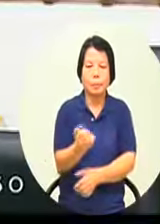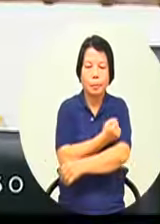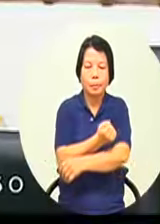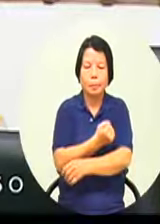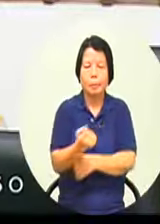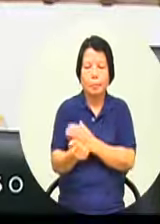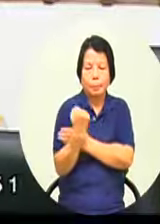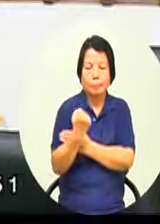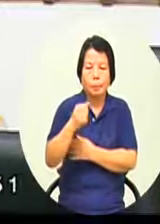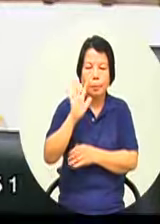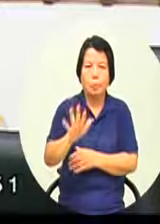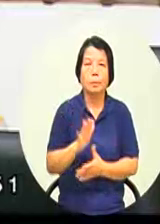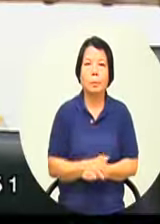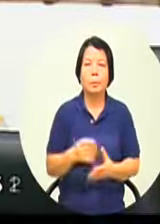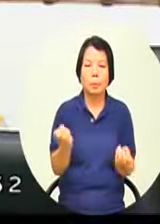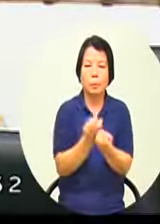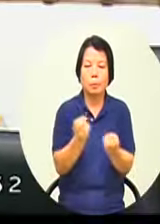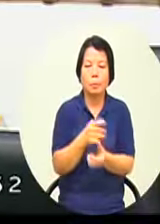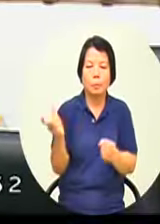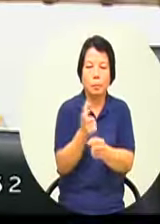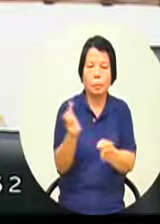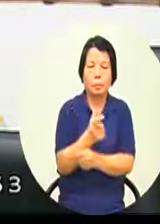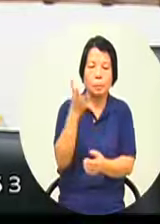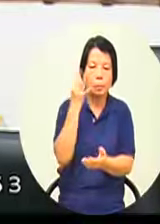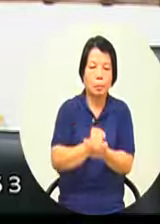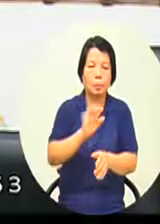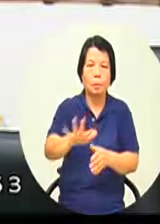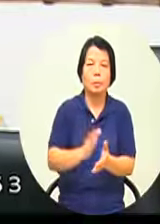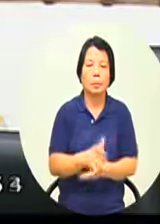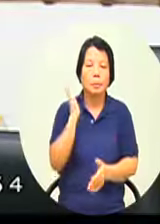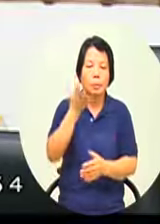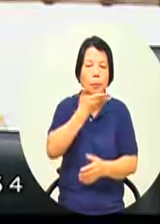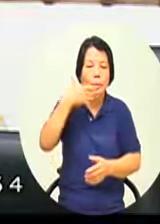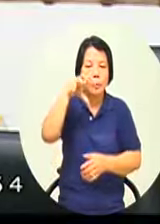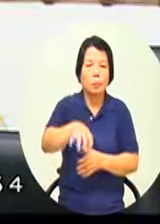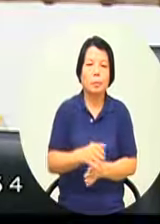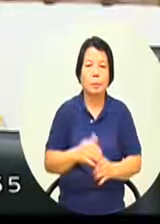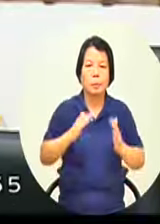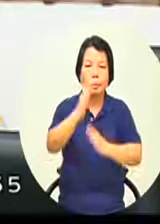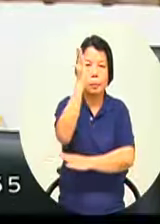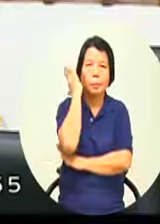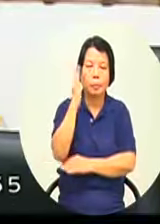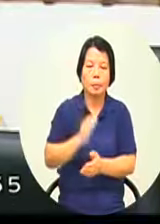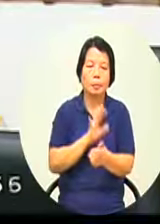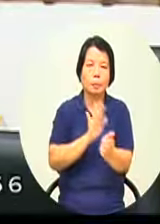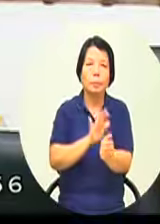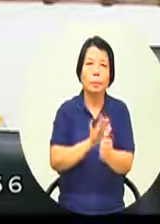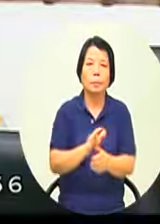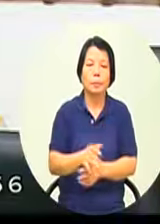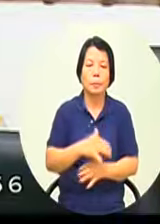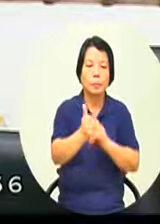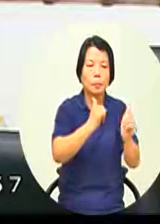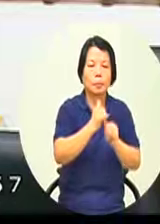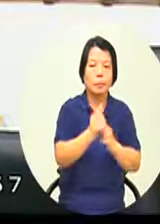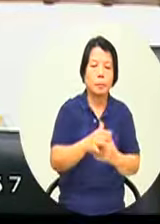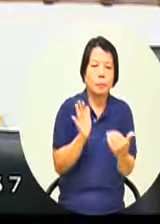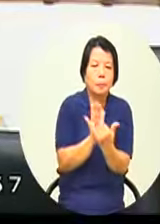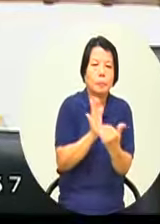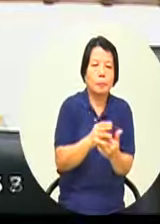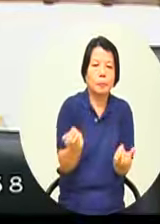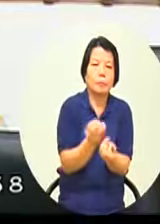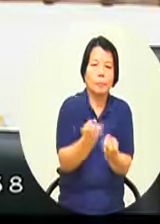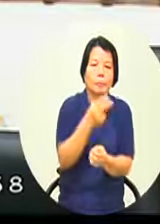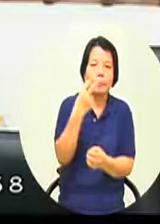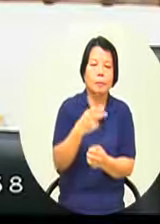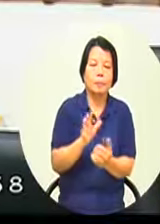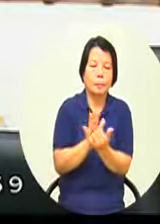的，但是因为刚好又发生这几个台风，我希望水利局这边、市政府这边可以帮忙民众做